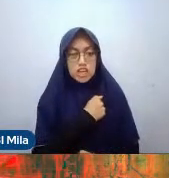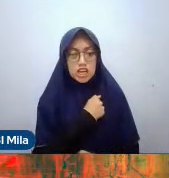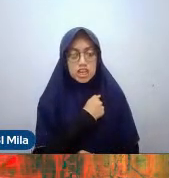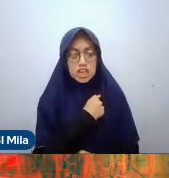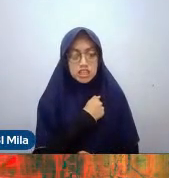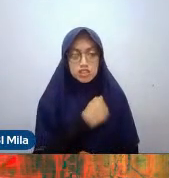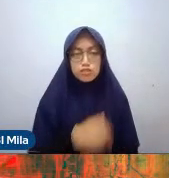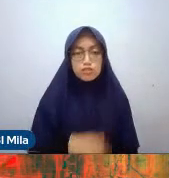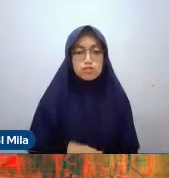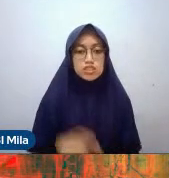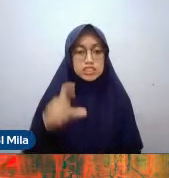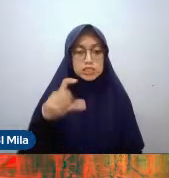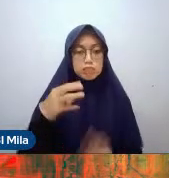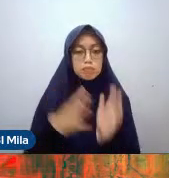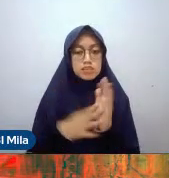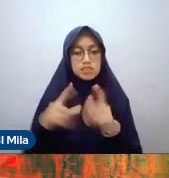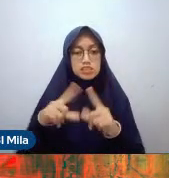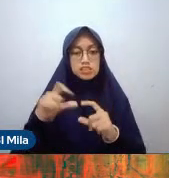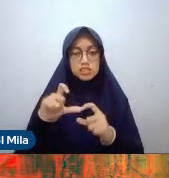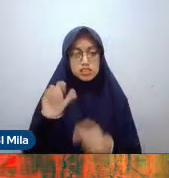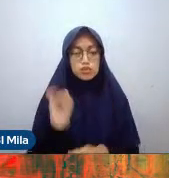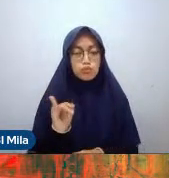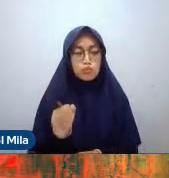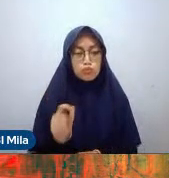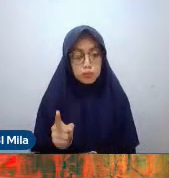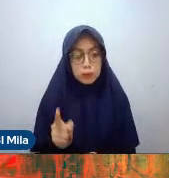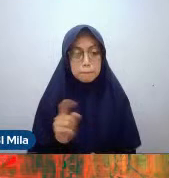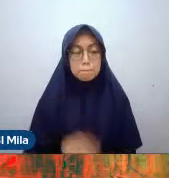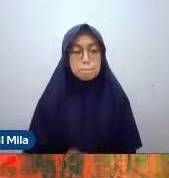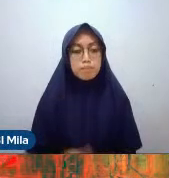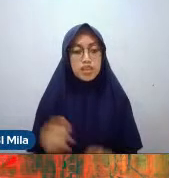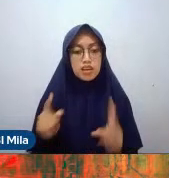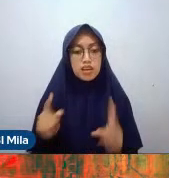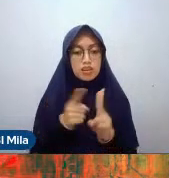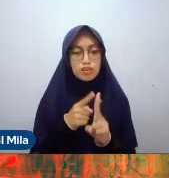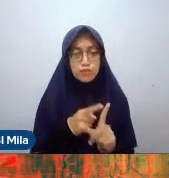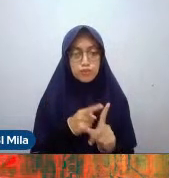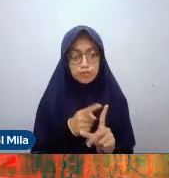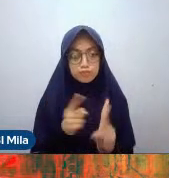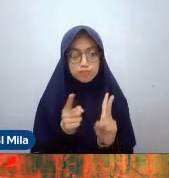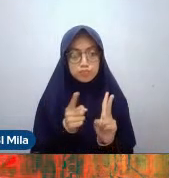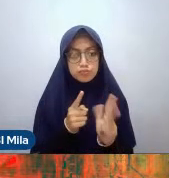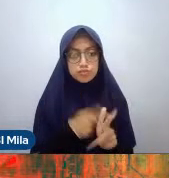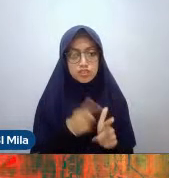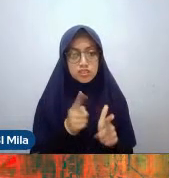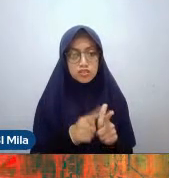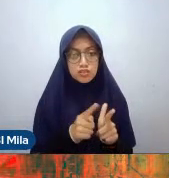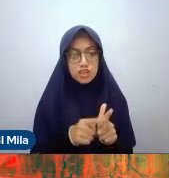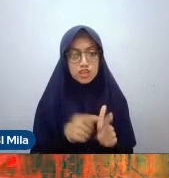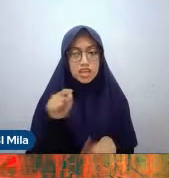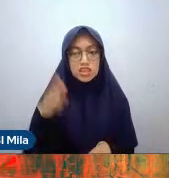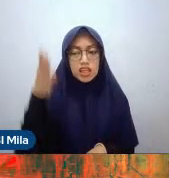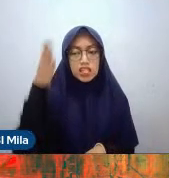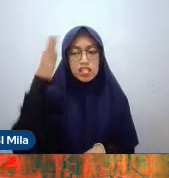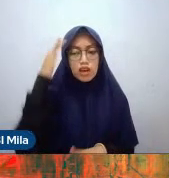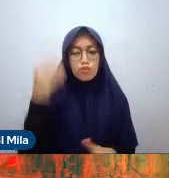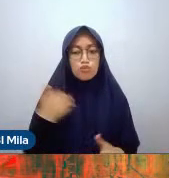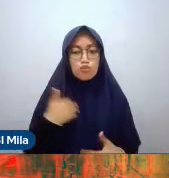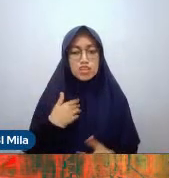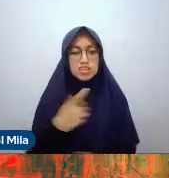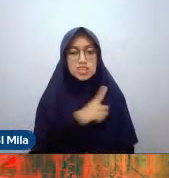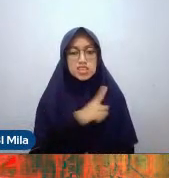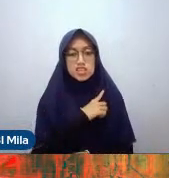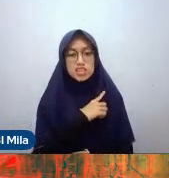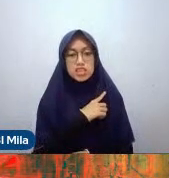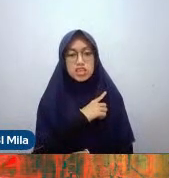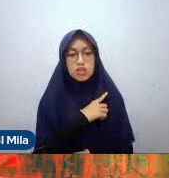itu. Nah, kemudian yang kedua adalah anak akan lebih mengenal dirinya yang merupakan dasar pembentukan konsep